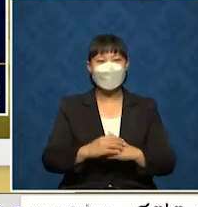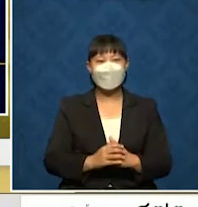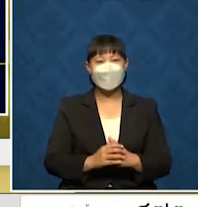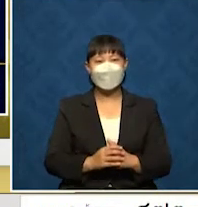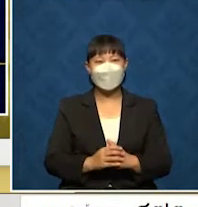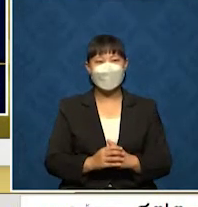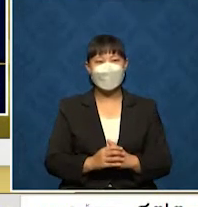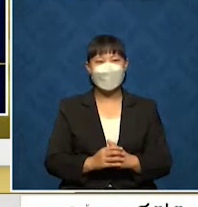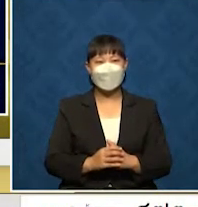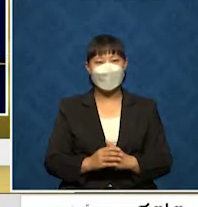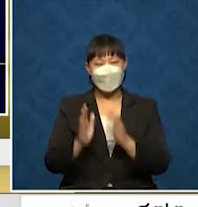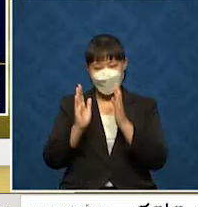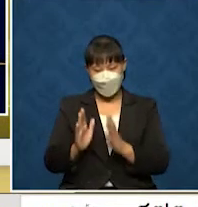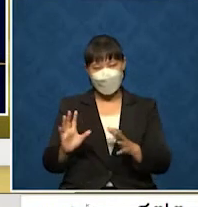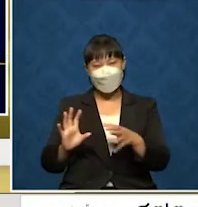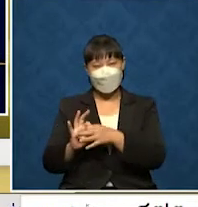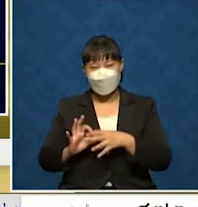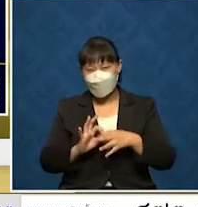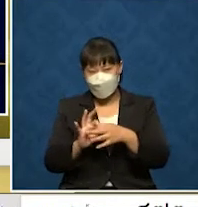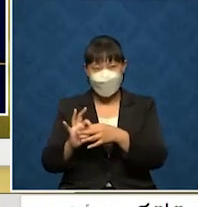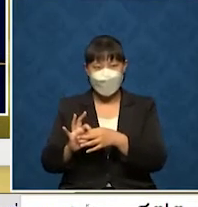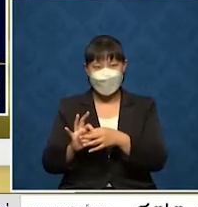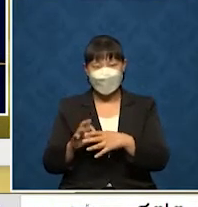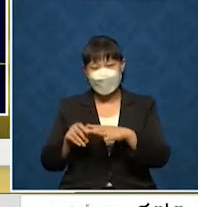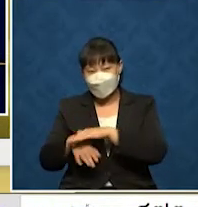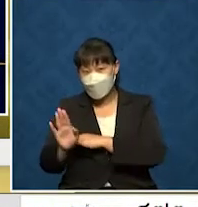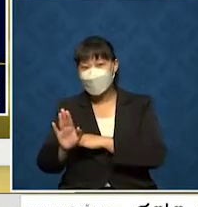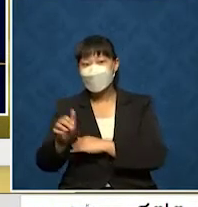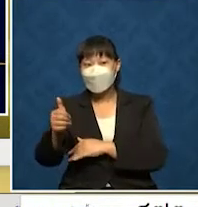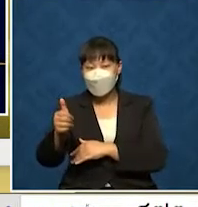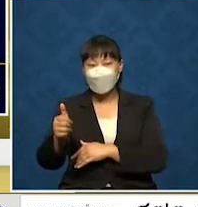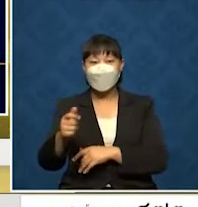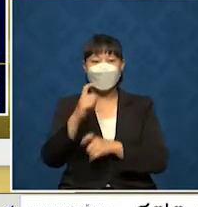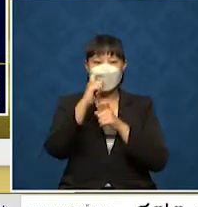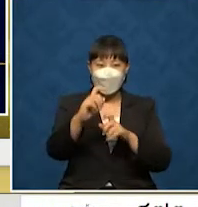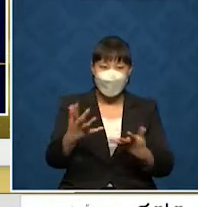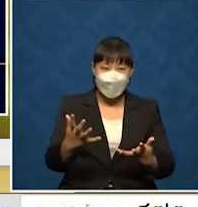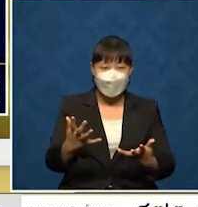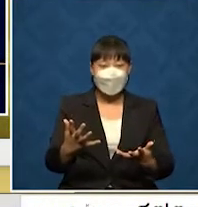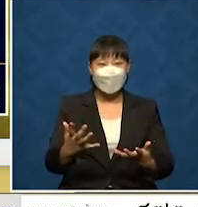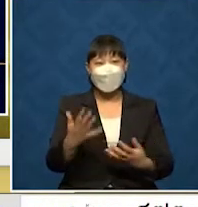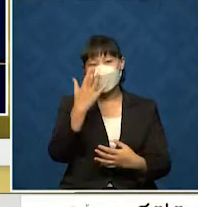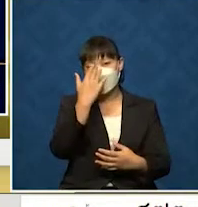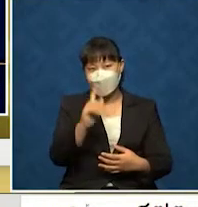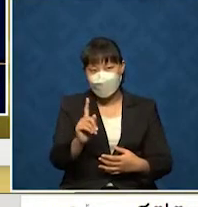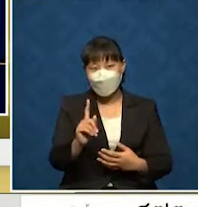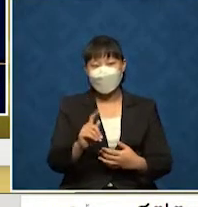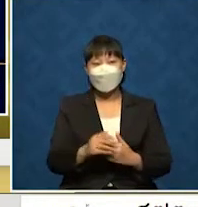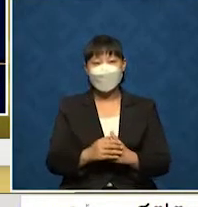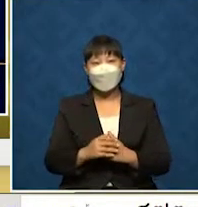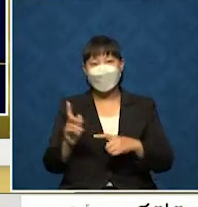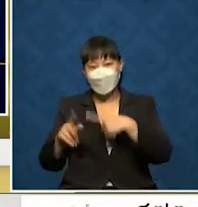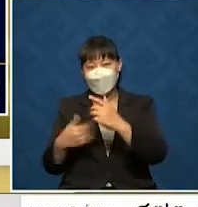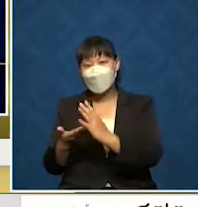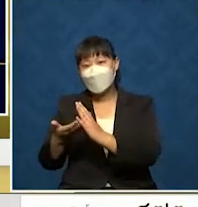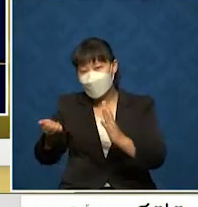ให้ผู้คนที่เกี่ยวข้องนั้นเขารอดตัวจากภัยอันตรายเพราะเขาสามารถกลับไปเบิกย